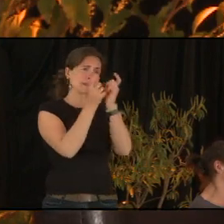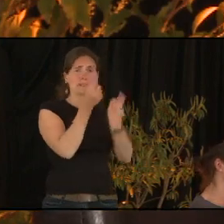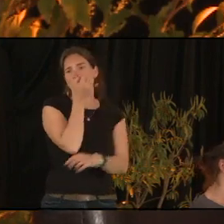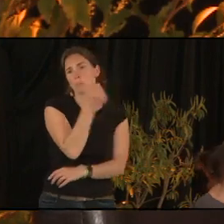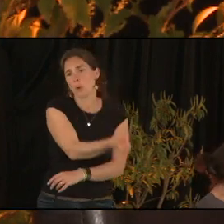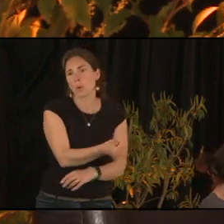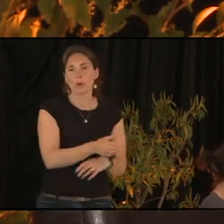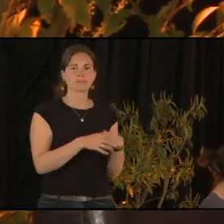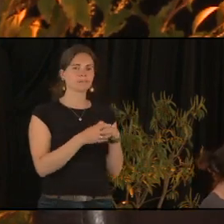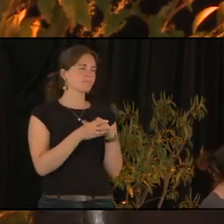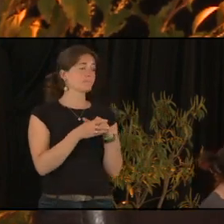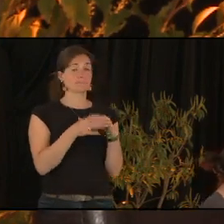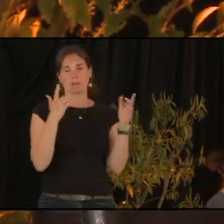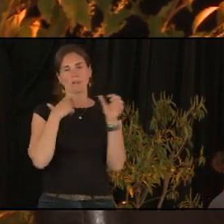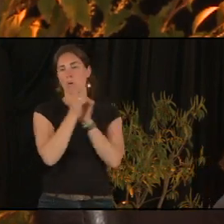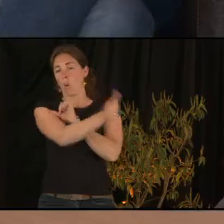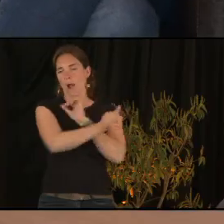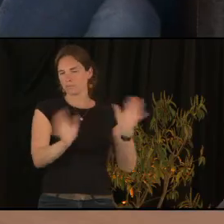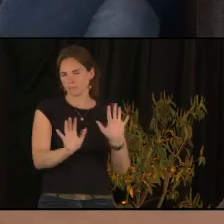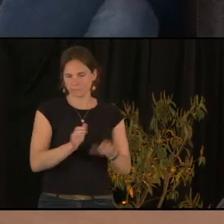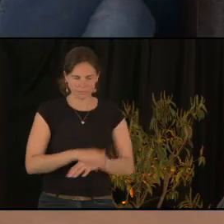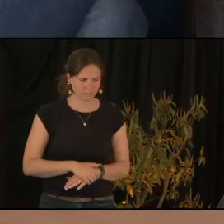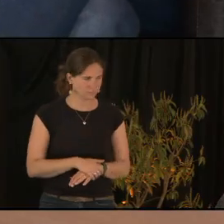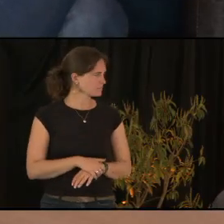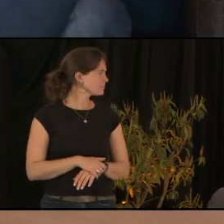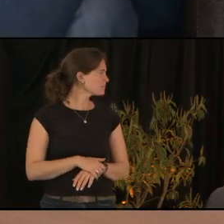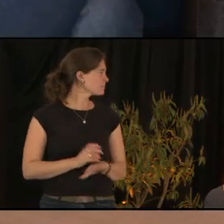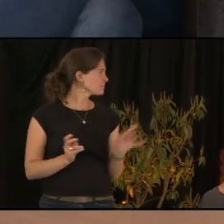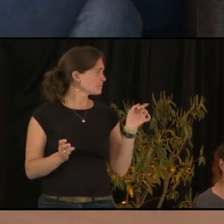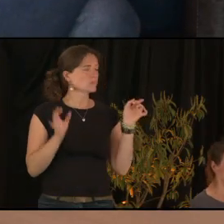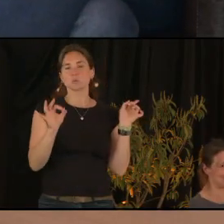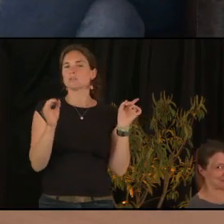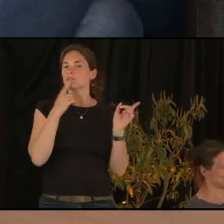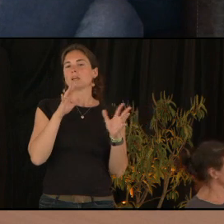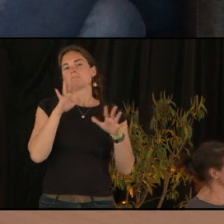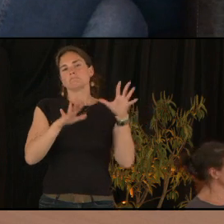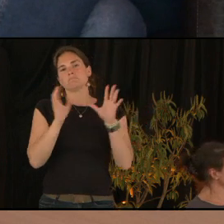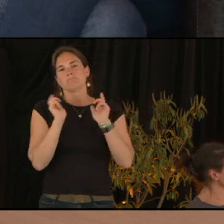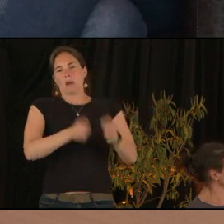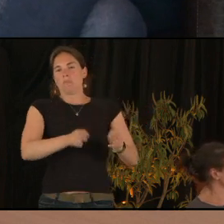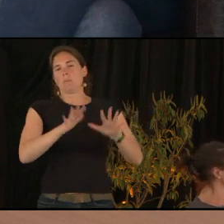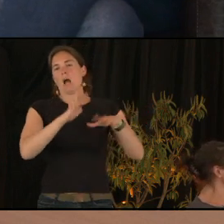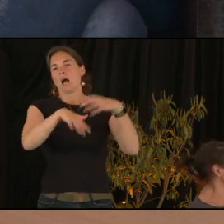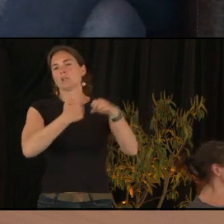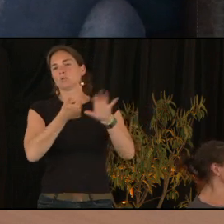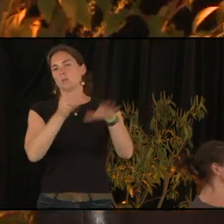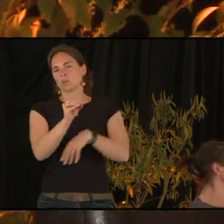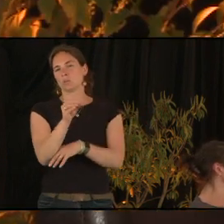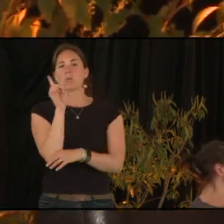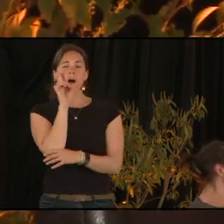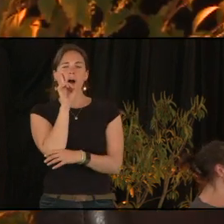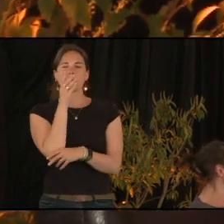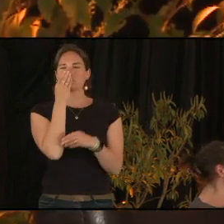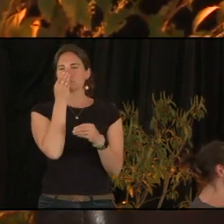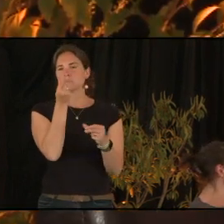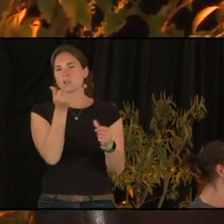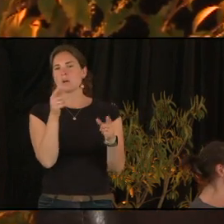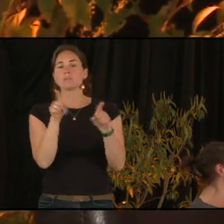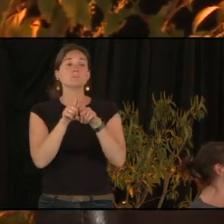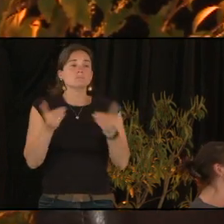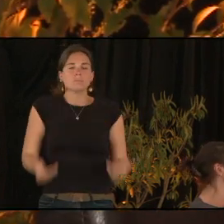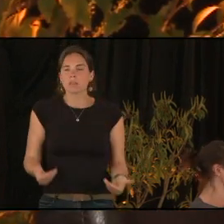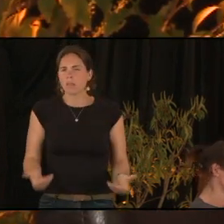ouais. Ils sont cassés, ouais. Sur la maternité notamment, ouais. soit le bébé est mort-né, soit oui, c'est oui.